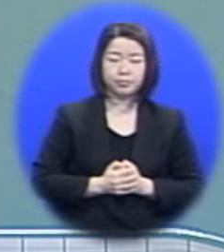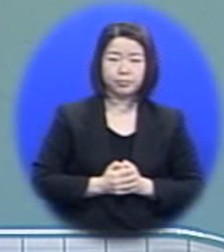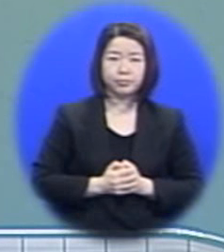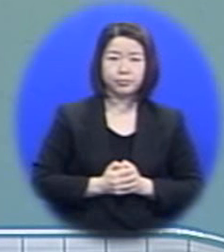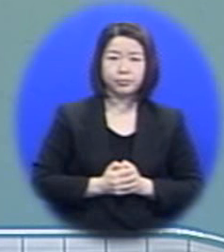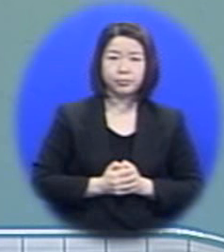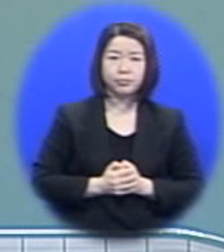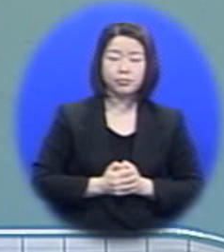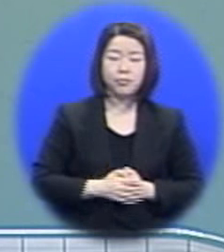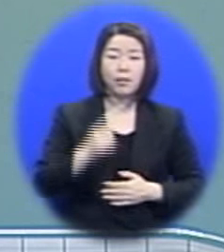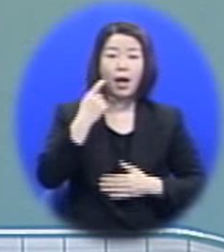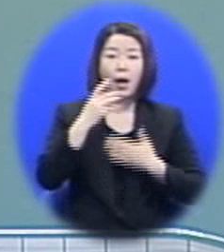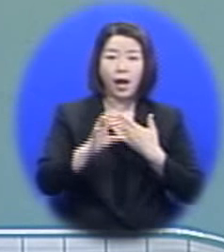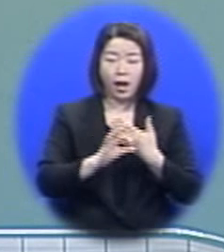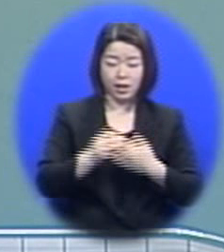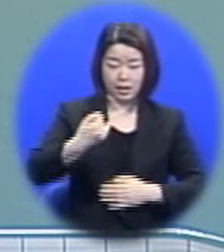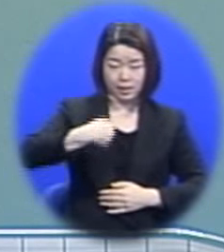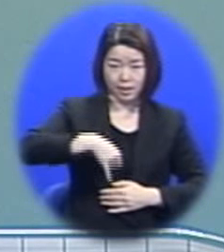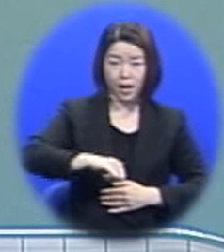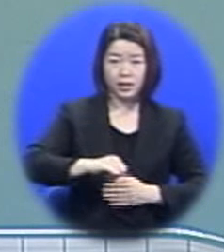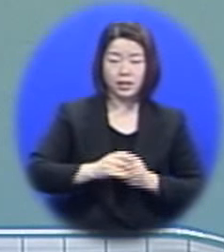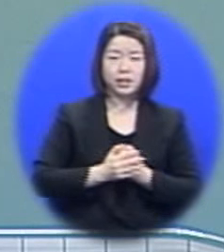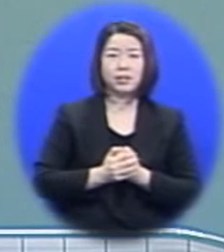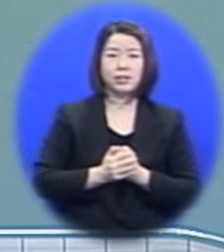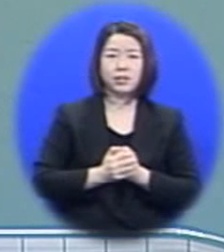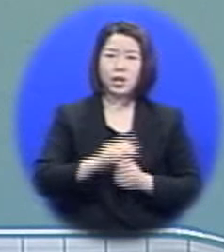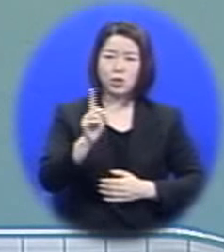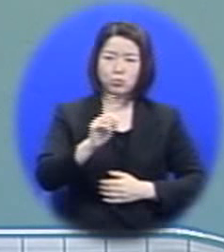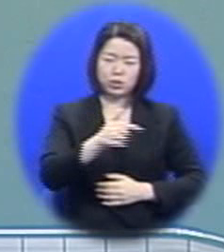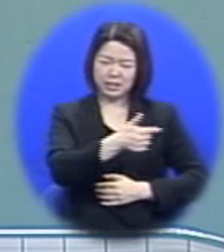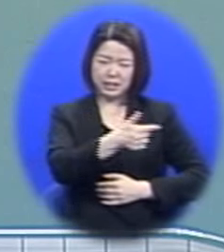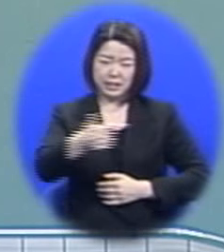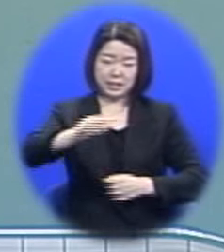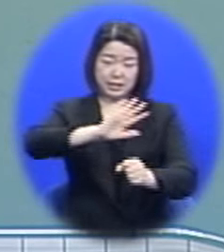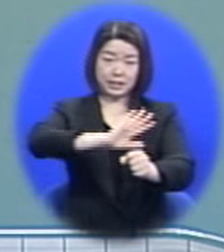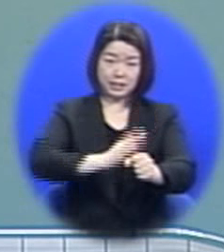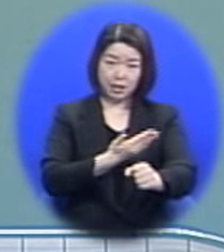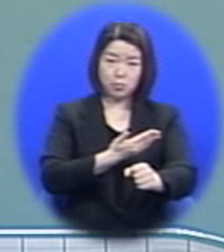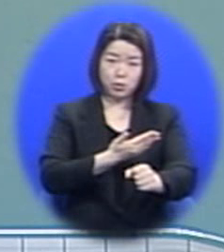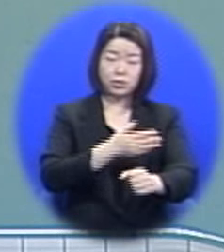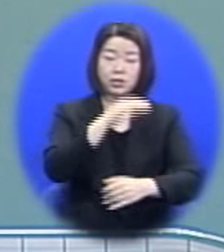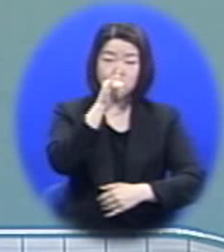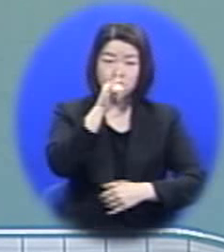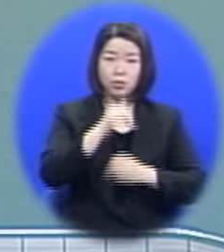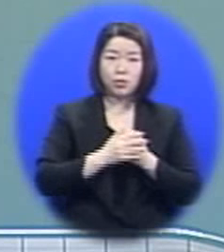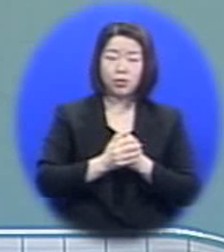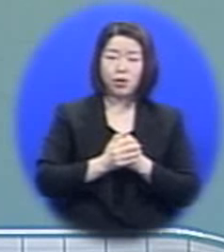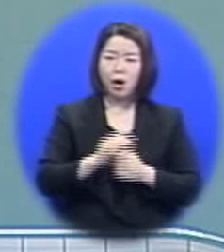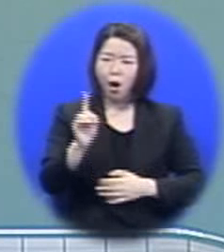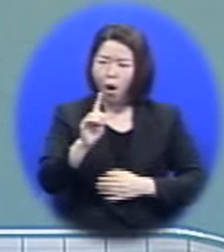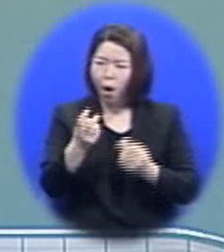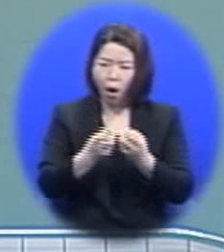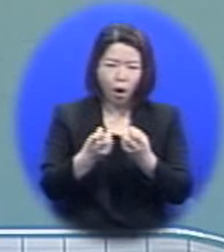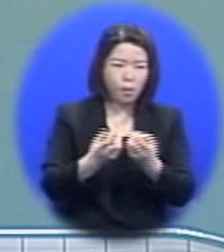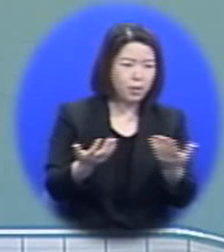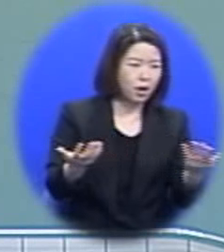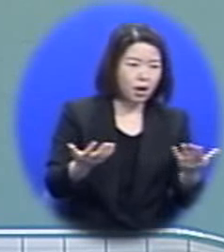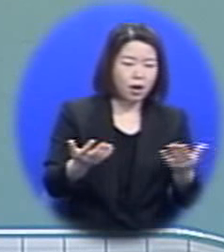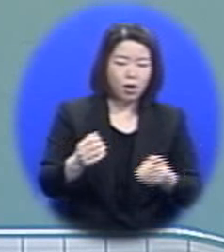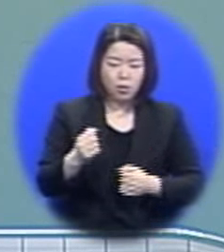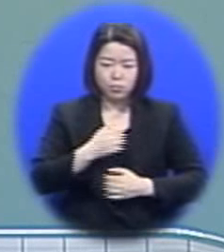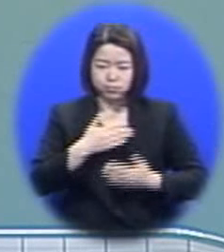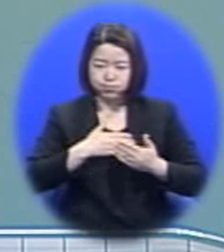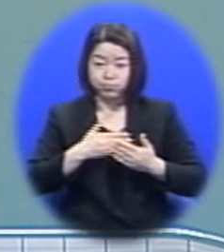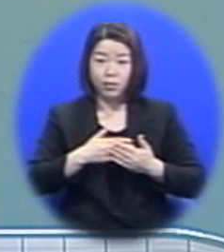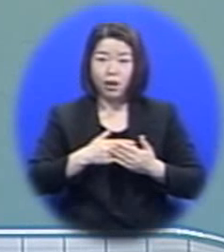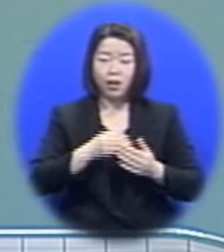거예요. 만약 딸이 무슨 큰 잘못을 저질러서 어떻게 해야 될지 모르게 안절부절하고